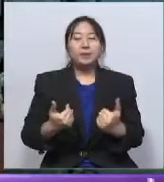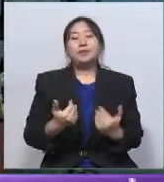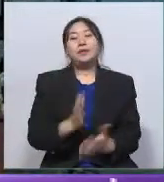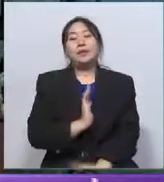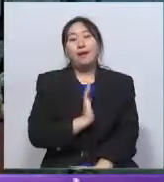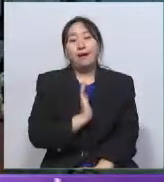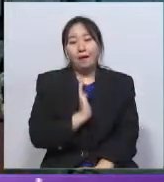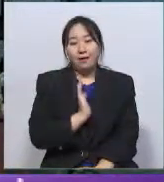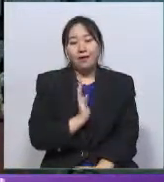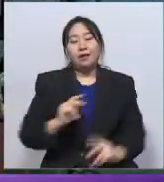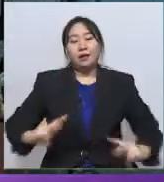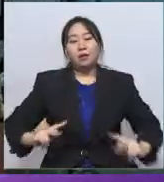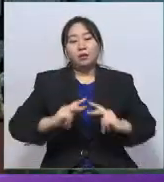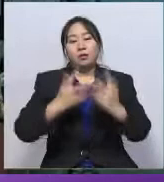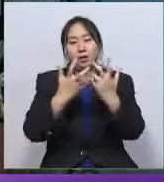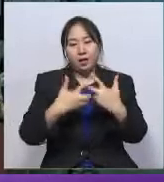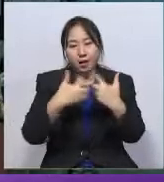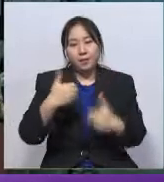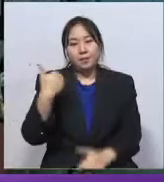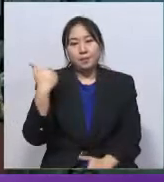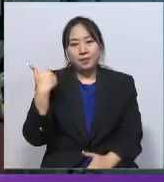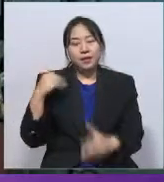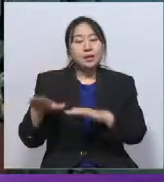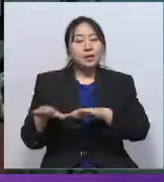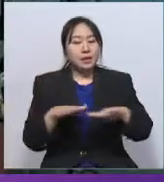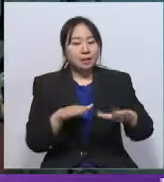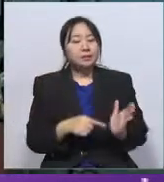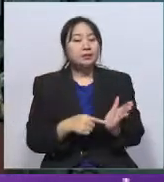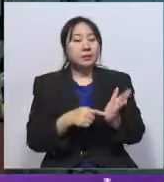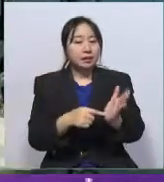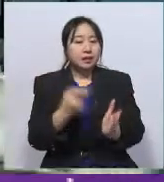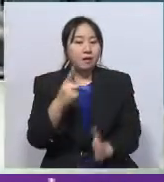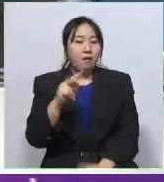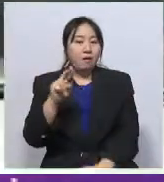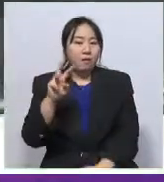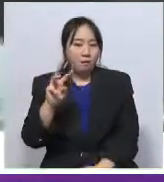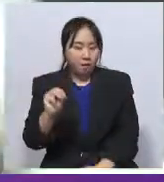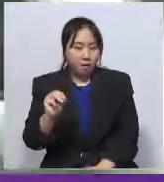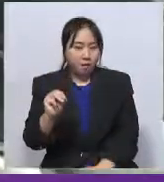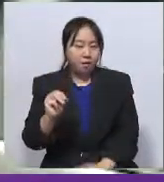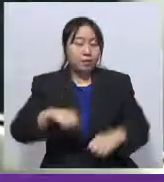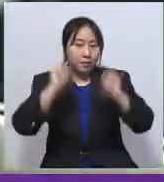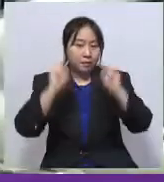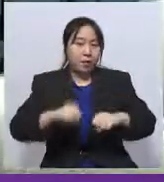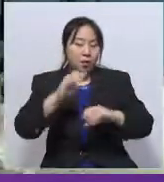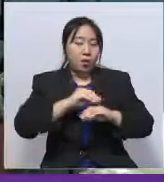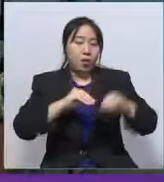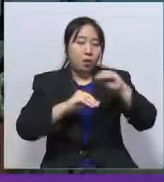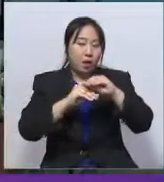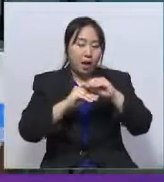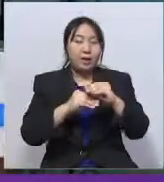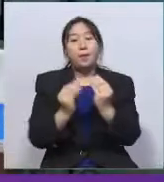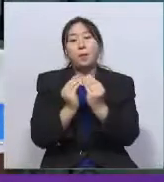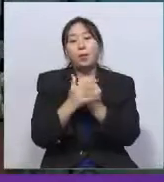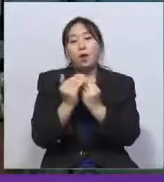บุรีค่ะกระทรวงอุตสาหกรรมก็ได้มีการเตรียมเสนอความเห็นชอบจากคณะรัฐมนตรีนะคะในการเห็นชอบโครงการระเบียงผลไม้ภา